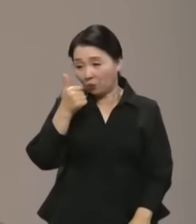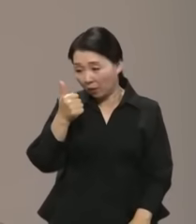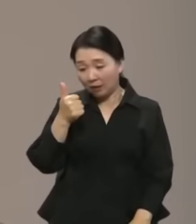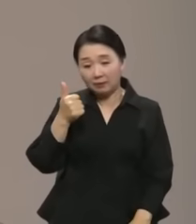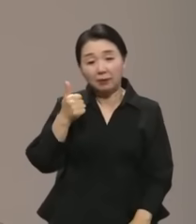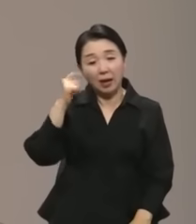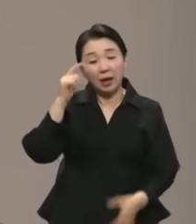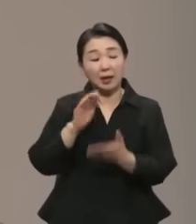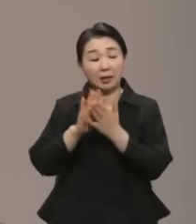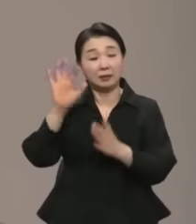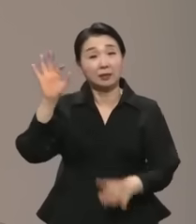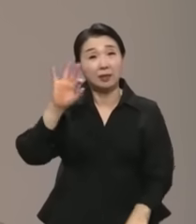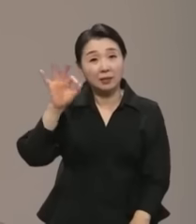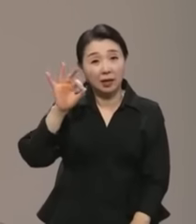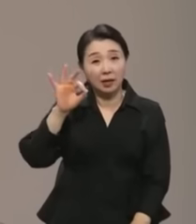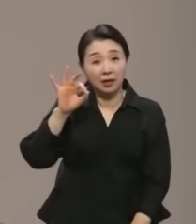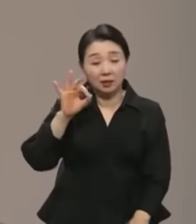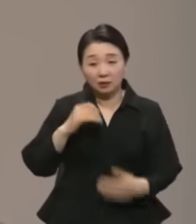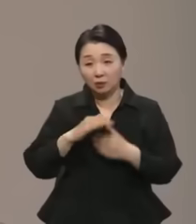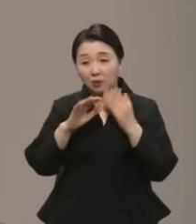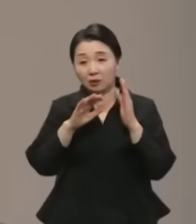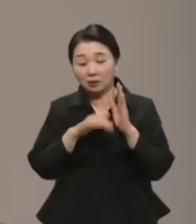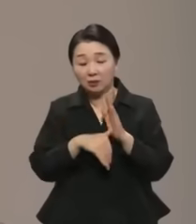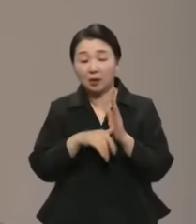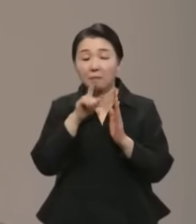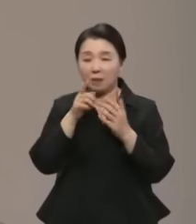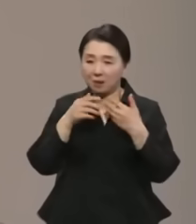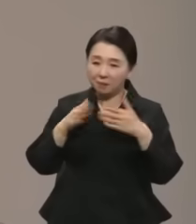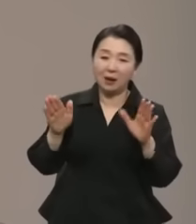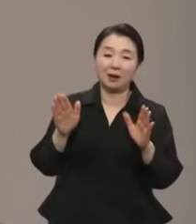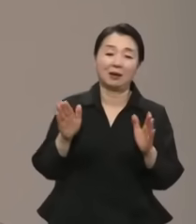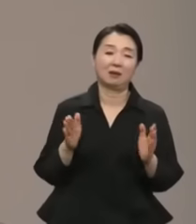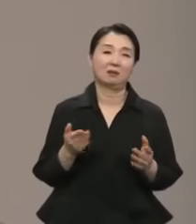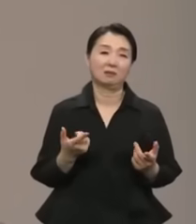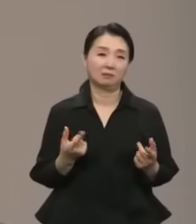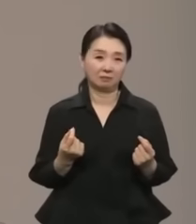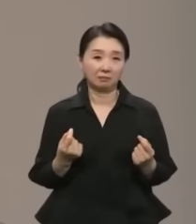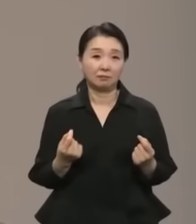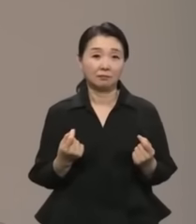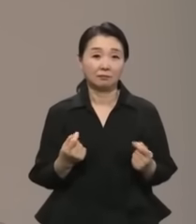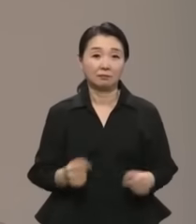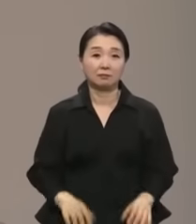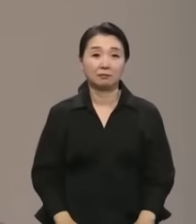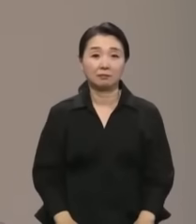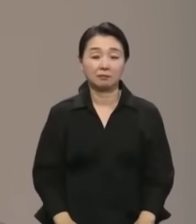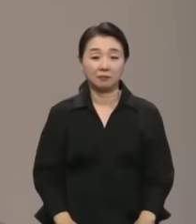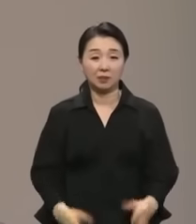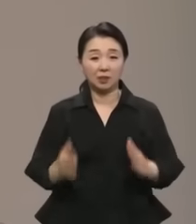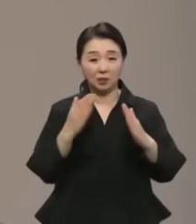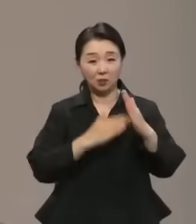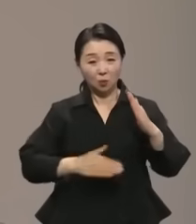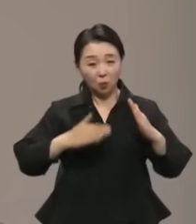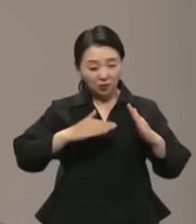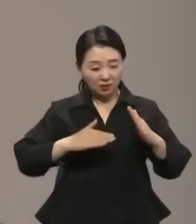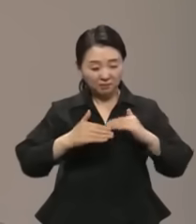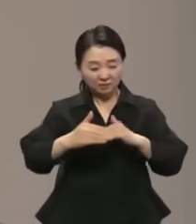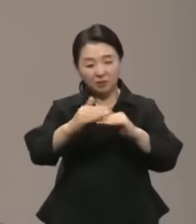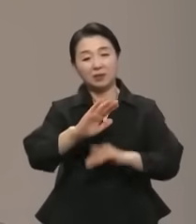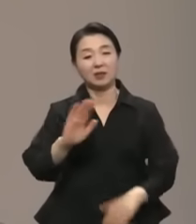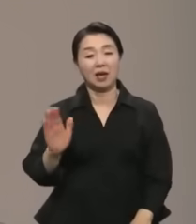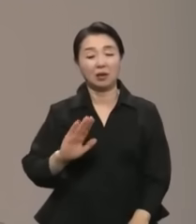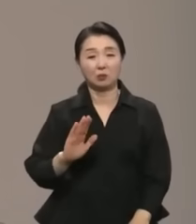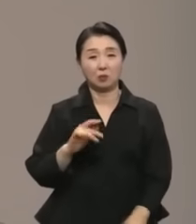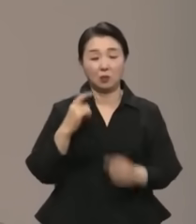됐고 그 과정에서 부적절한 언행이 있었던 것으로 보여지는데요 어찌 되었건 공식적인 루트가 아니라 이렇게 개인